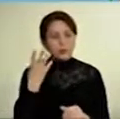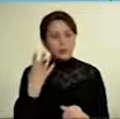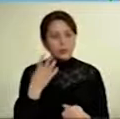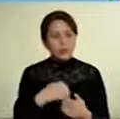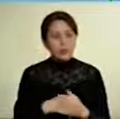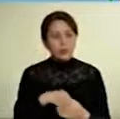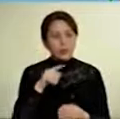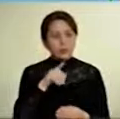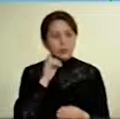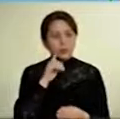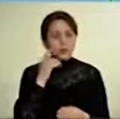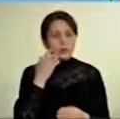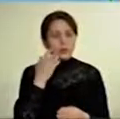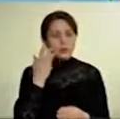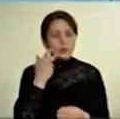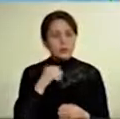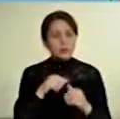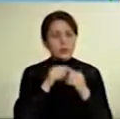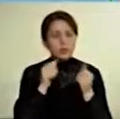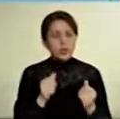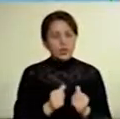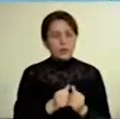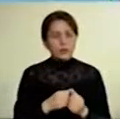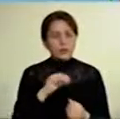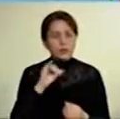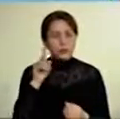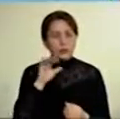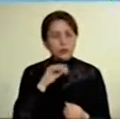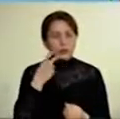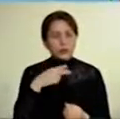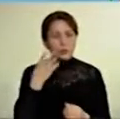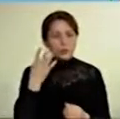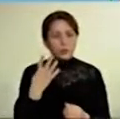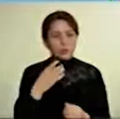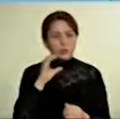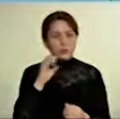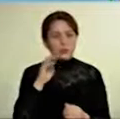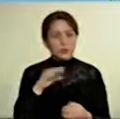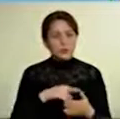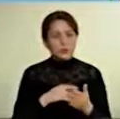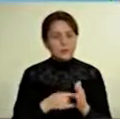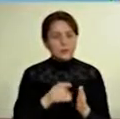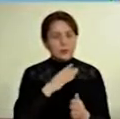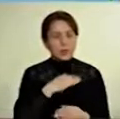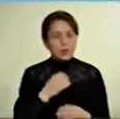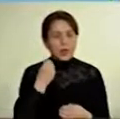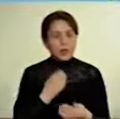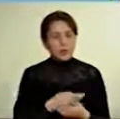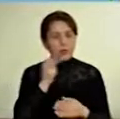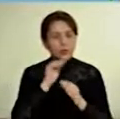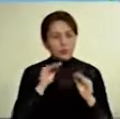Mana bu yashil rangdagi shaklimizning yuzi esa 24 santimetr kvadratga teng ekan. Aziz